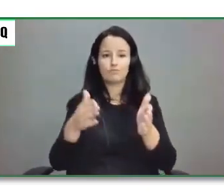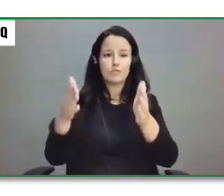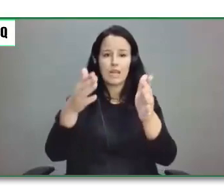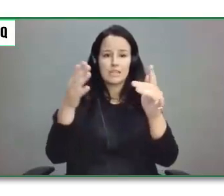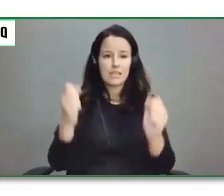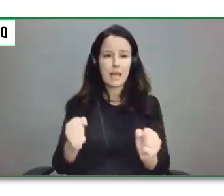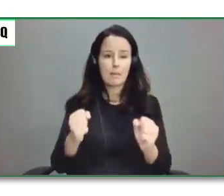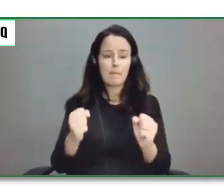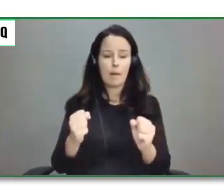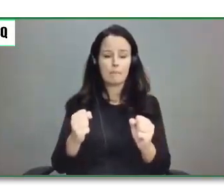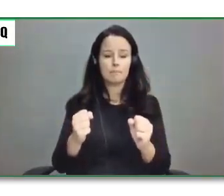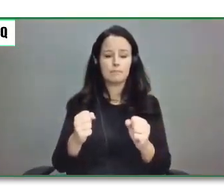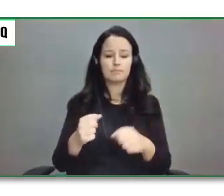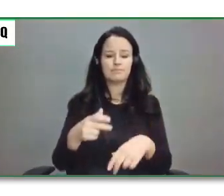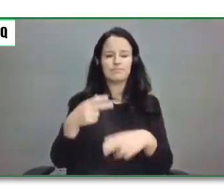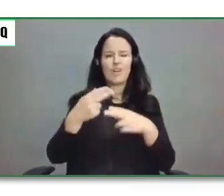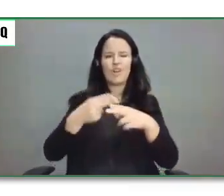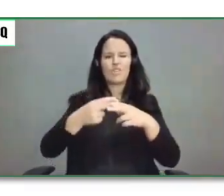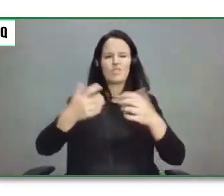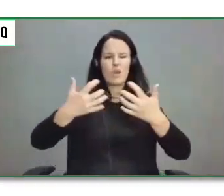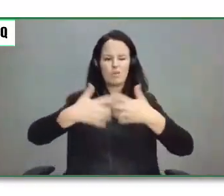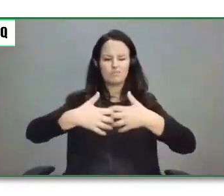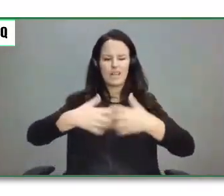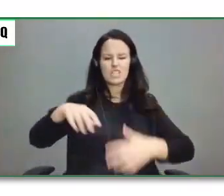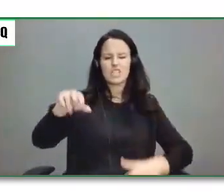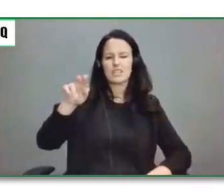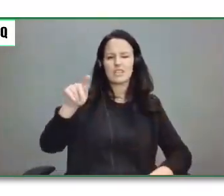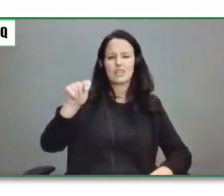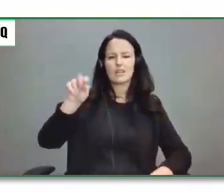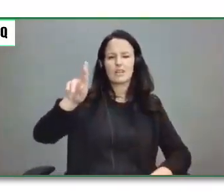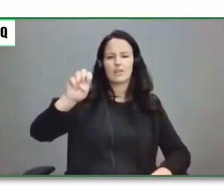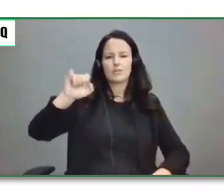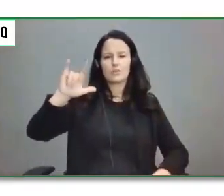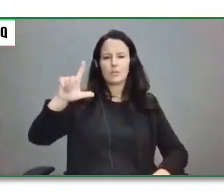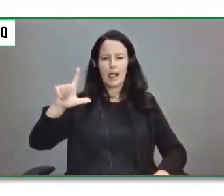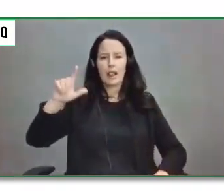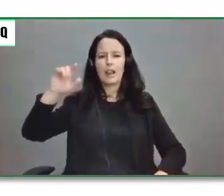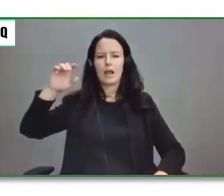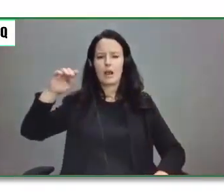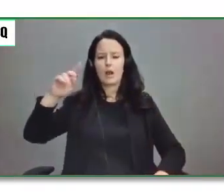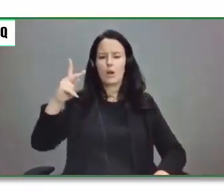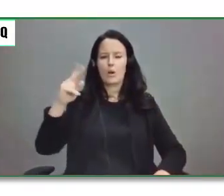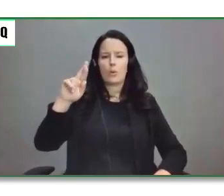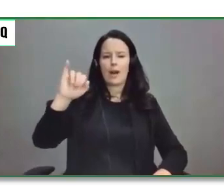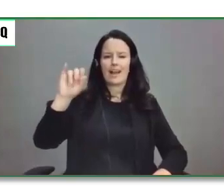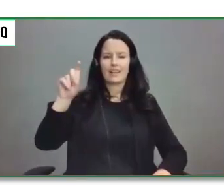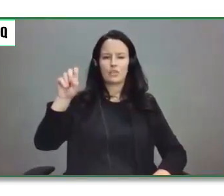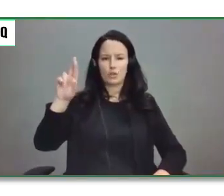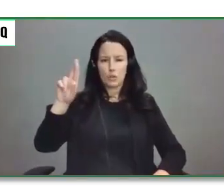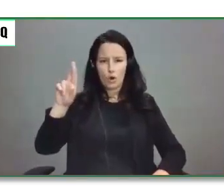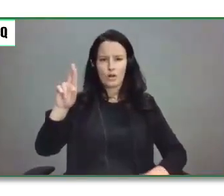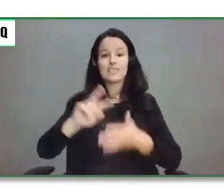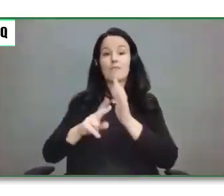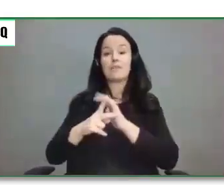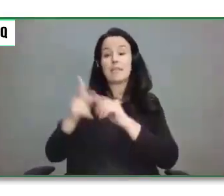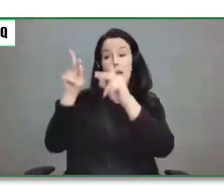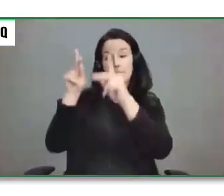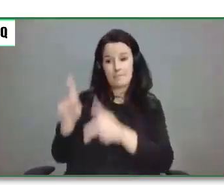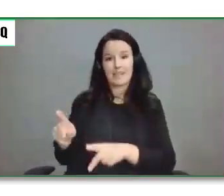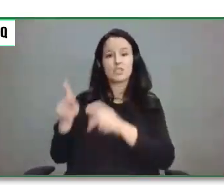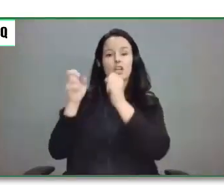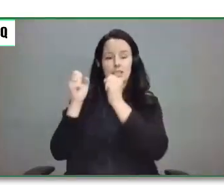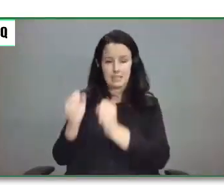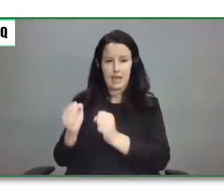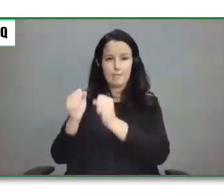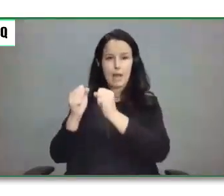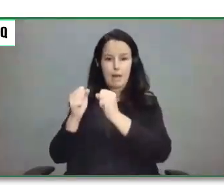s'appelle Trail Rider, cet appareil, et c'est ce qui permet à l'utilisateur de modifier son